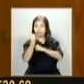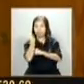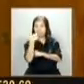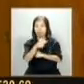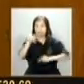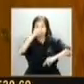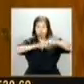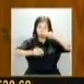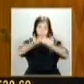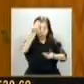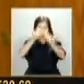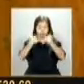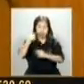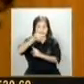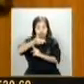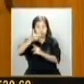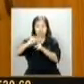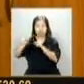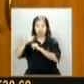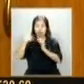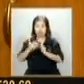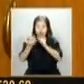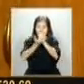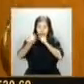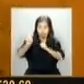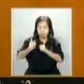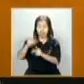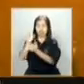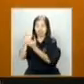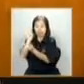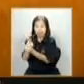จค้นและตรวจปัสสาวะพบเพียงผู้เสพและผู้ครอบครองยาบ้า